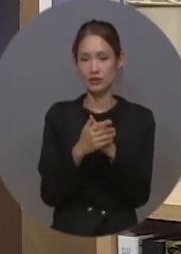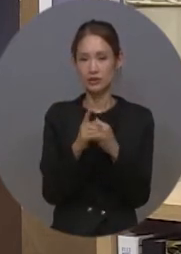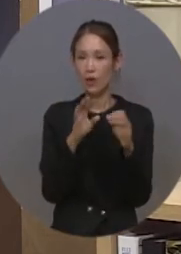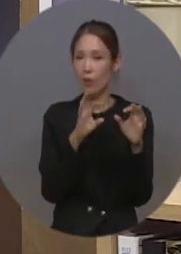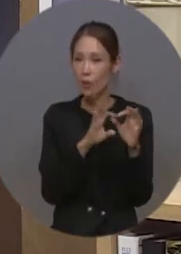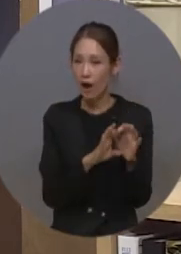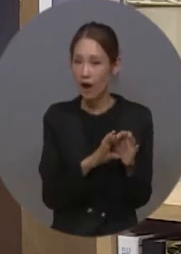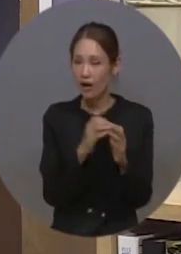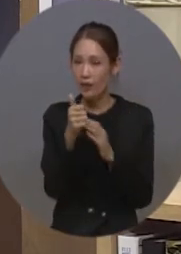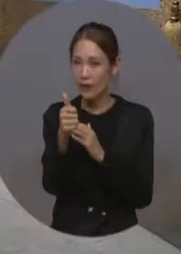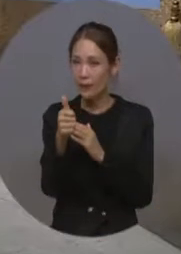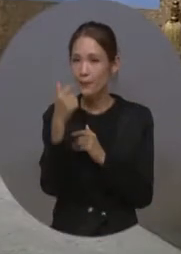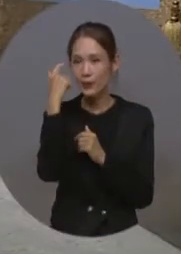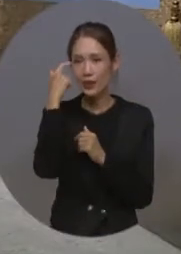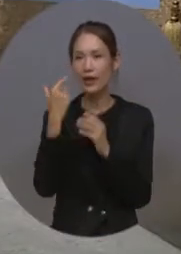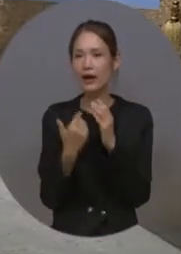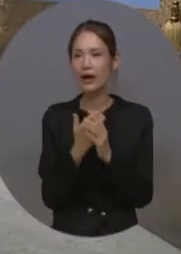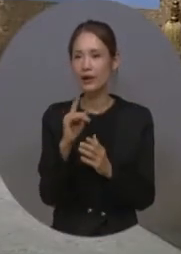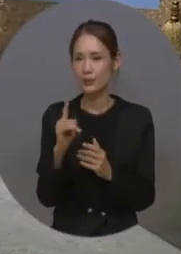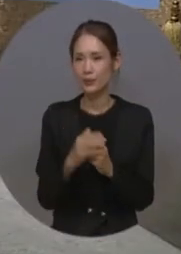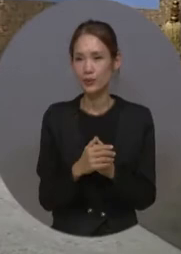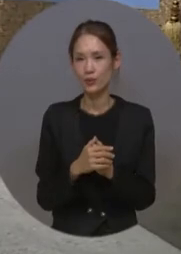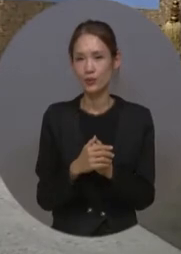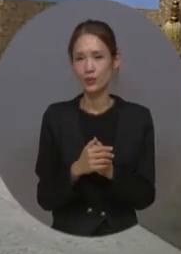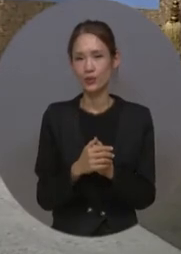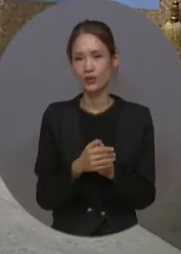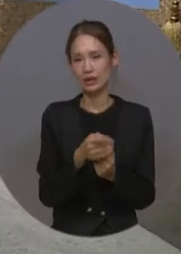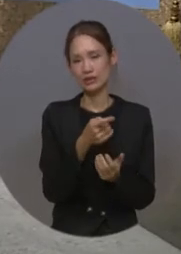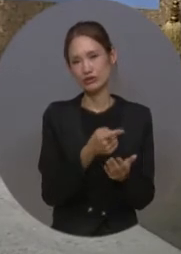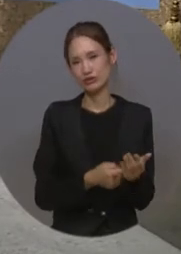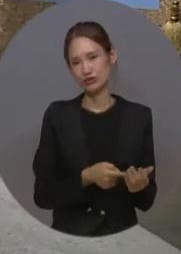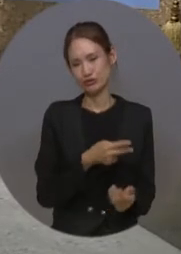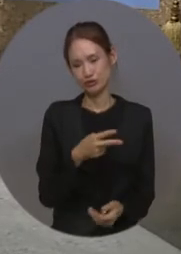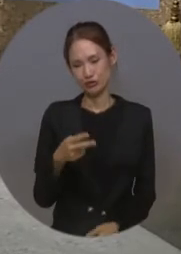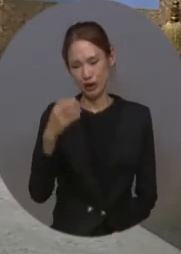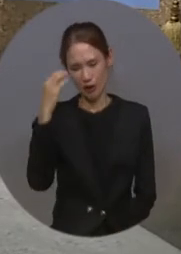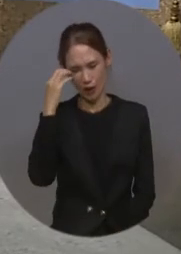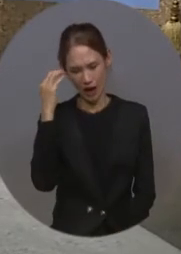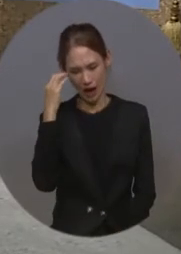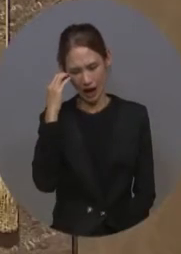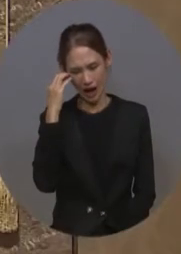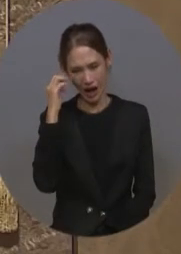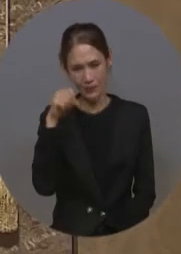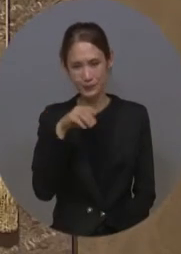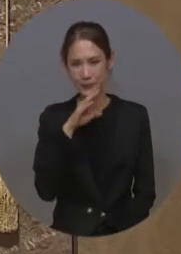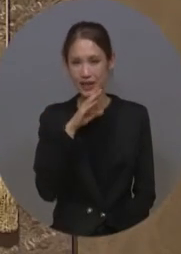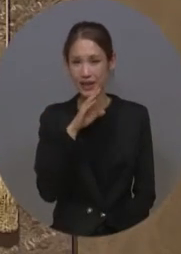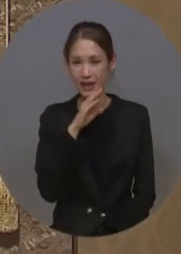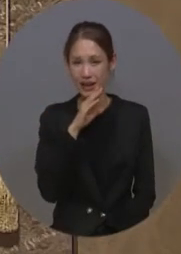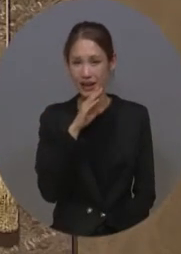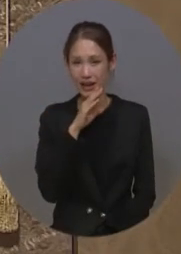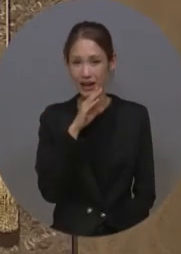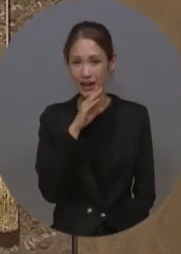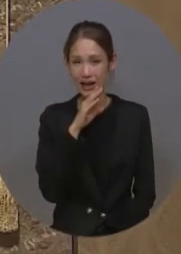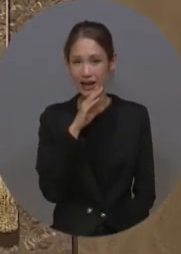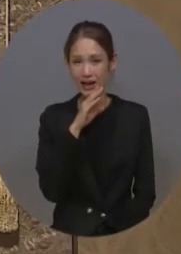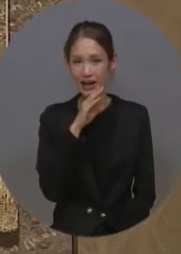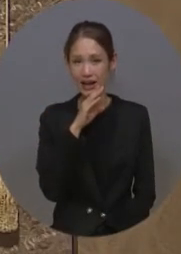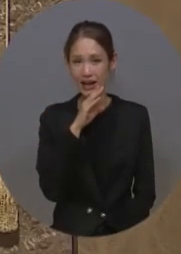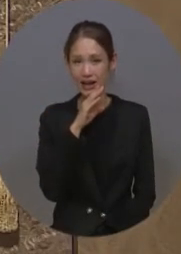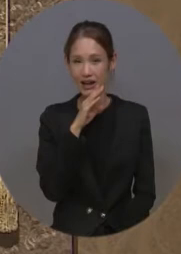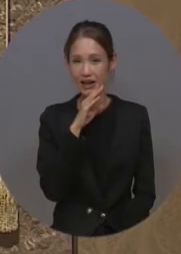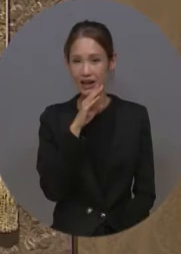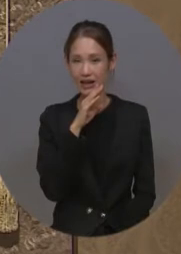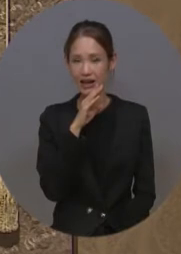어떤 의견이 있으신가요? 일단 수술은 괴롭다. 그렇잖아요. 수술 좋아하는 사람 없어요. 근데 맞아요. 수술에 무서워요.